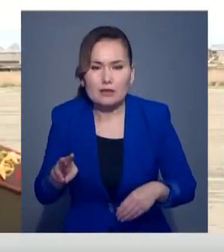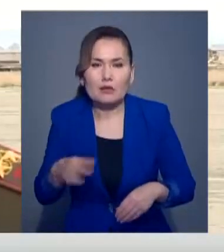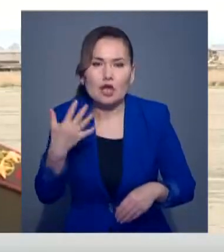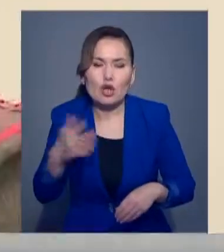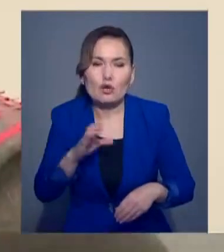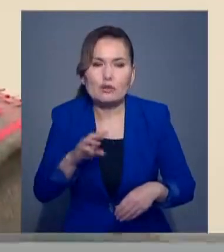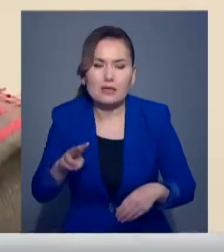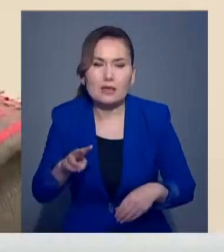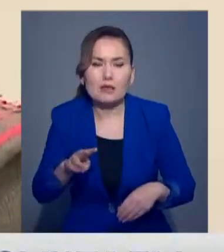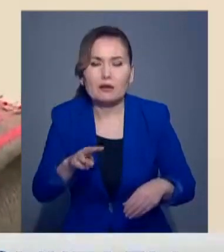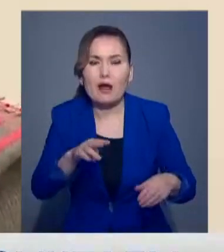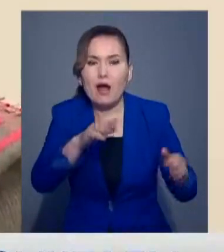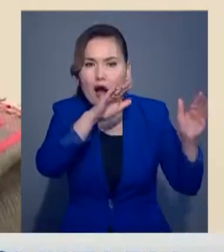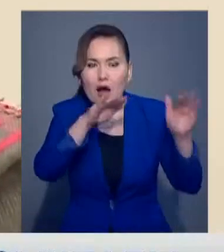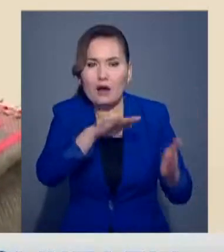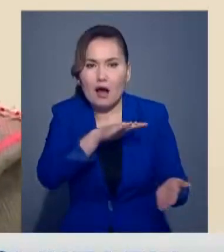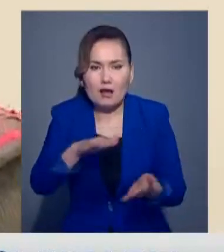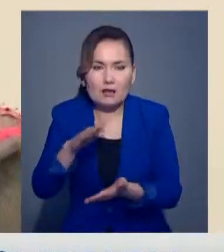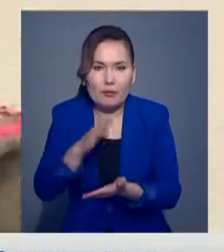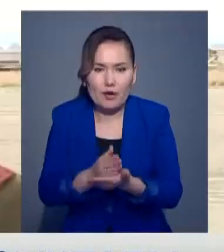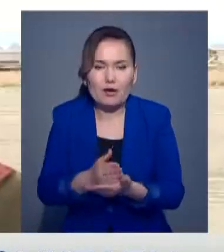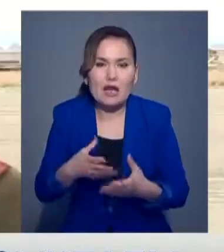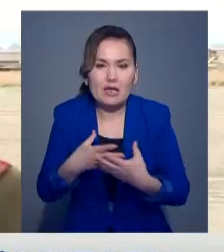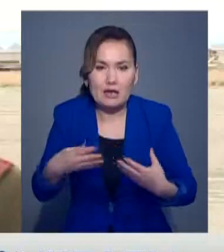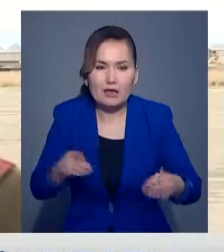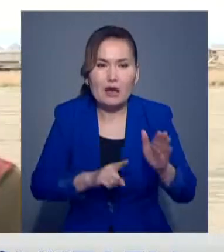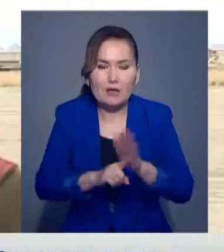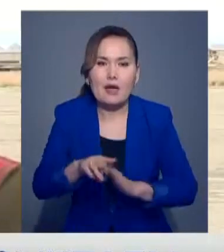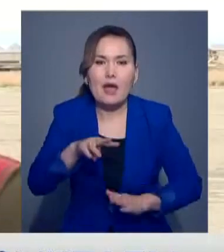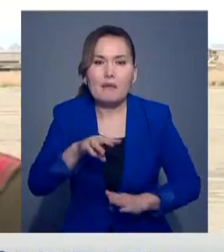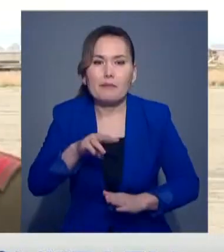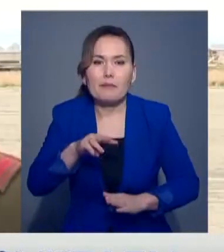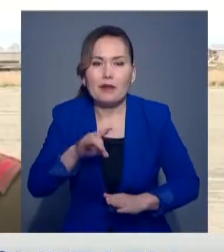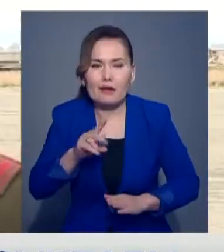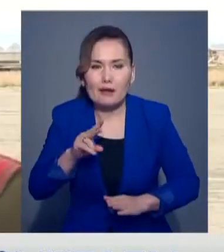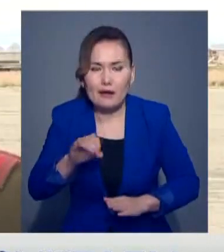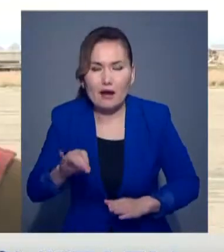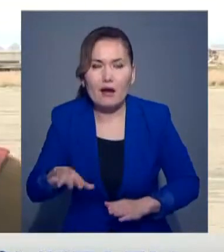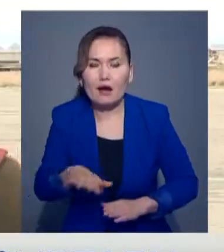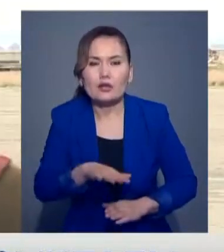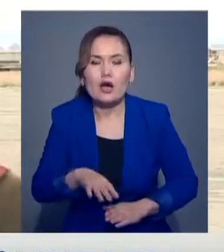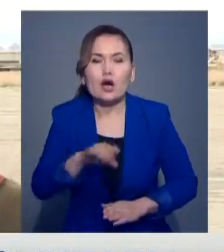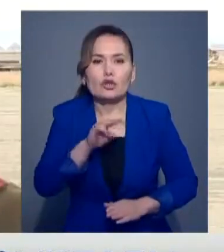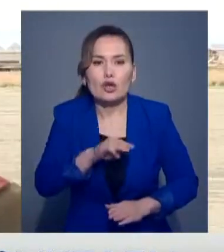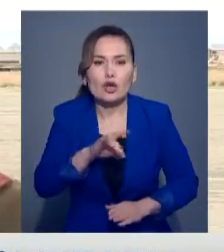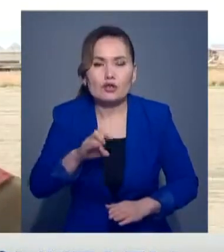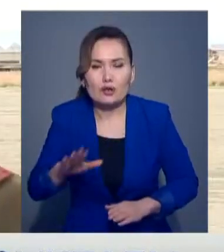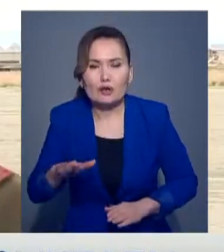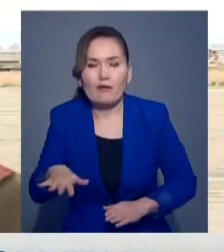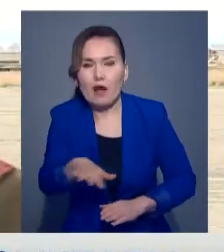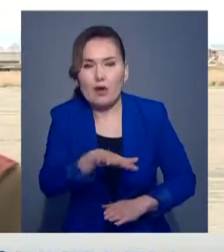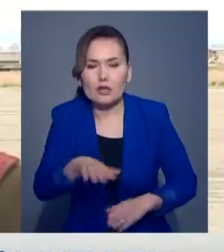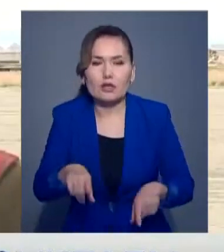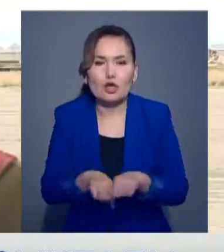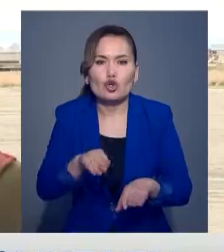бар. Бірақ ол қар ақырындап еріп жатыр. Мерке ауданы, Тұрар Рысқұлов ауданы, Жуалы аудандарында